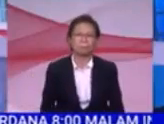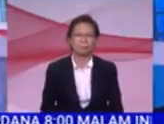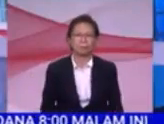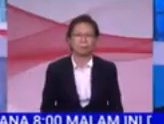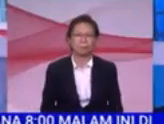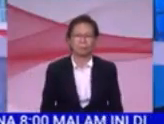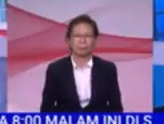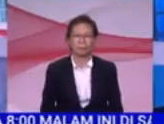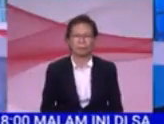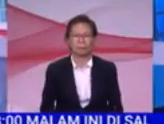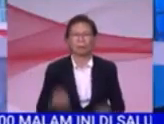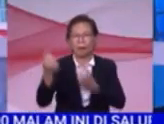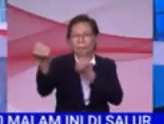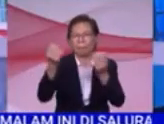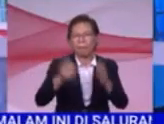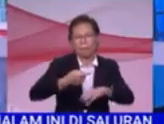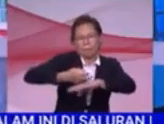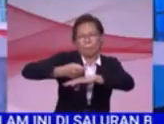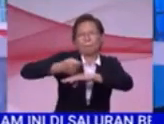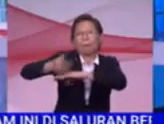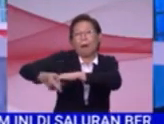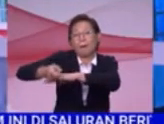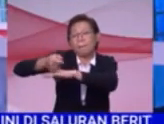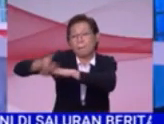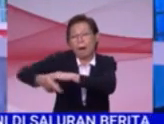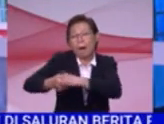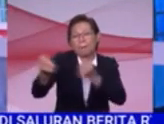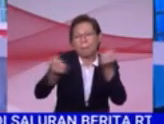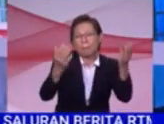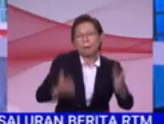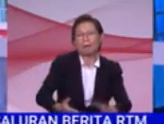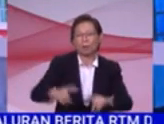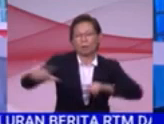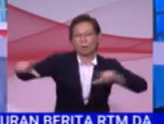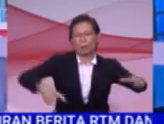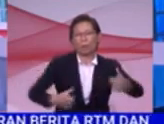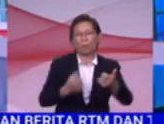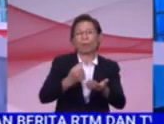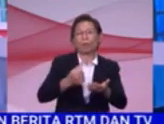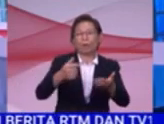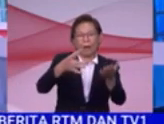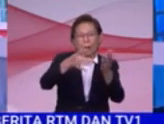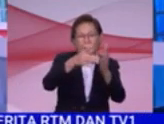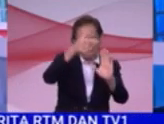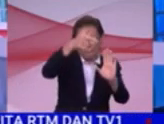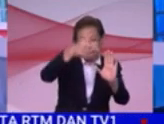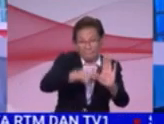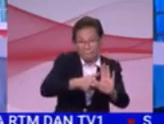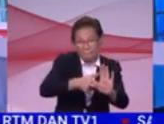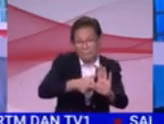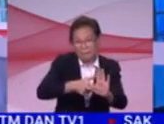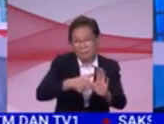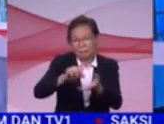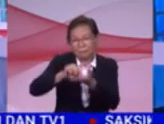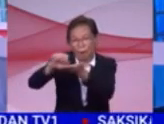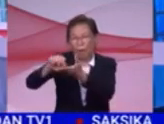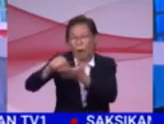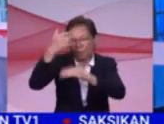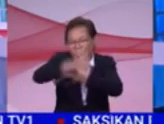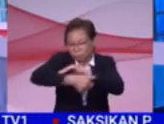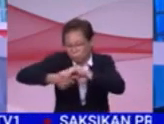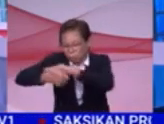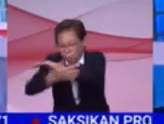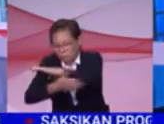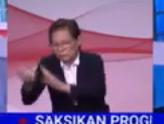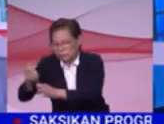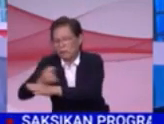Taktik mengupah pemandu lori untuk menghantar minyak masak bersubsidi ke lokasi transit sebelum diseludup ke negara jiran